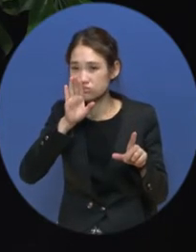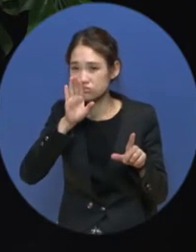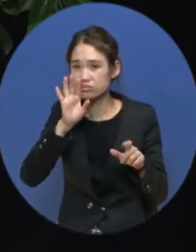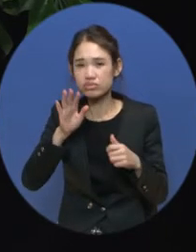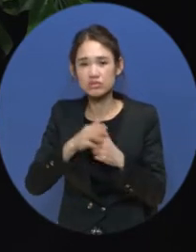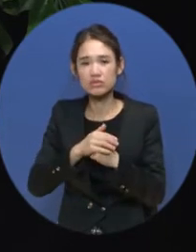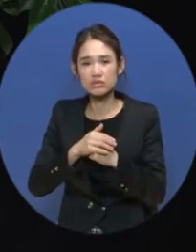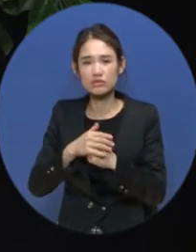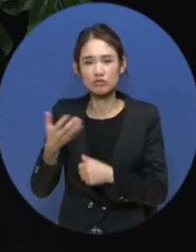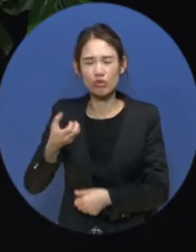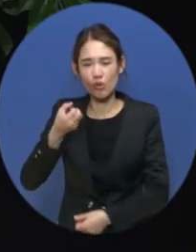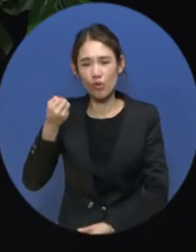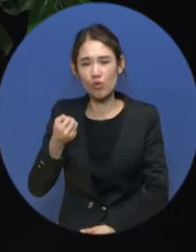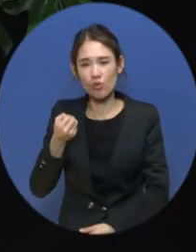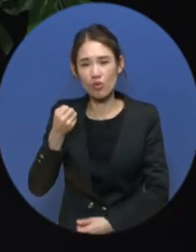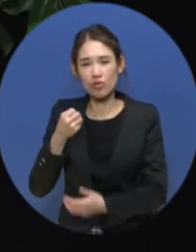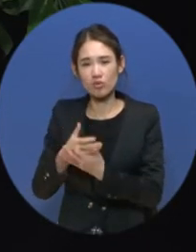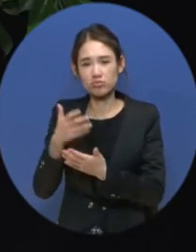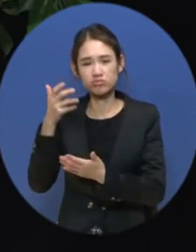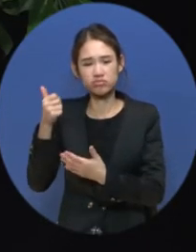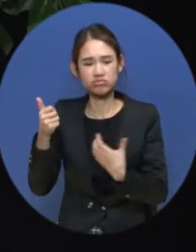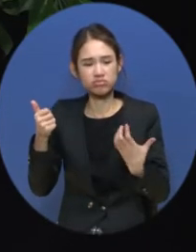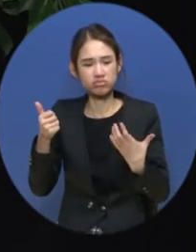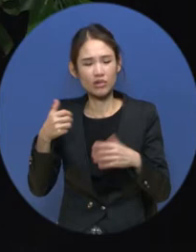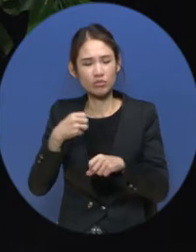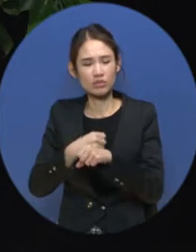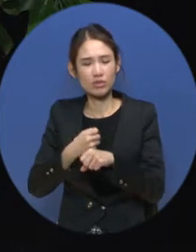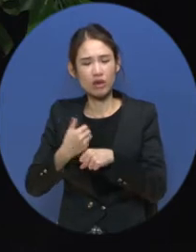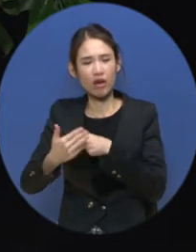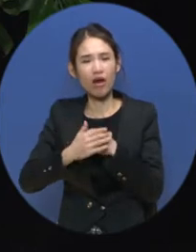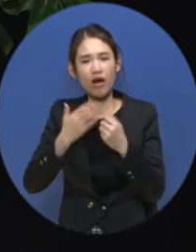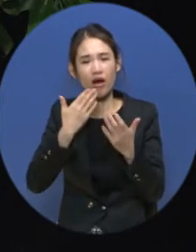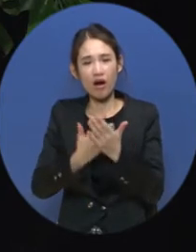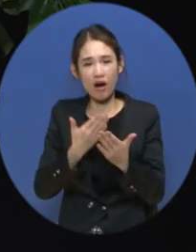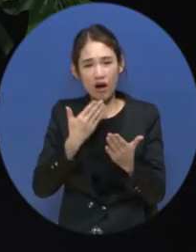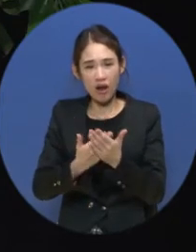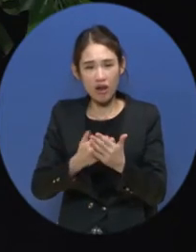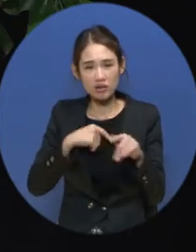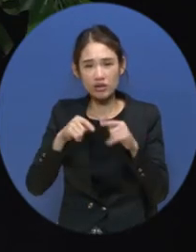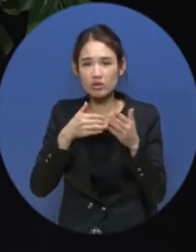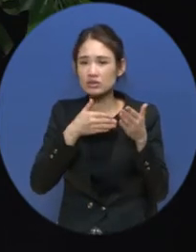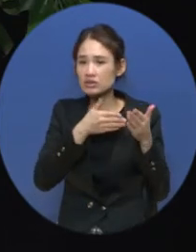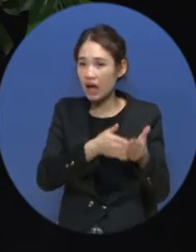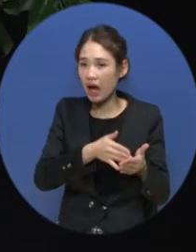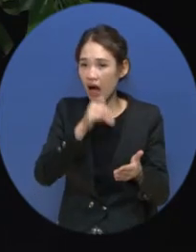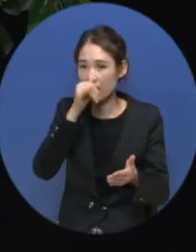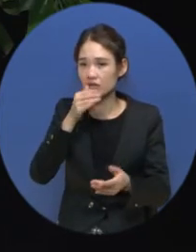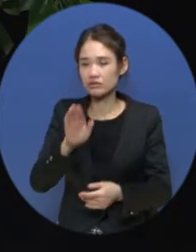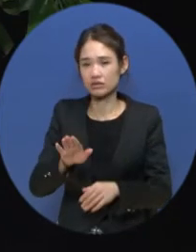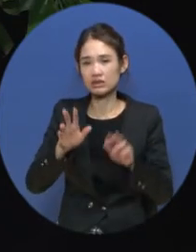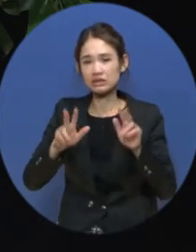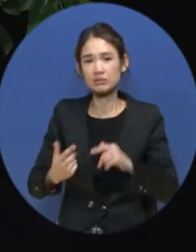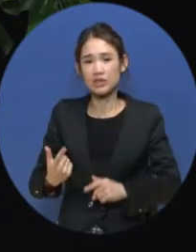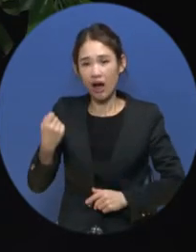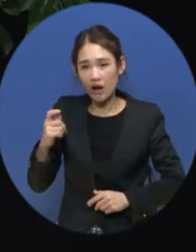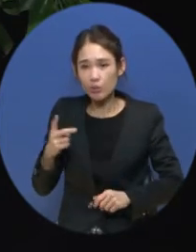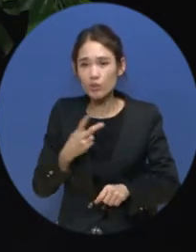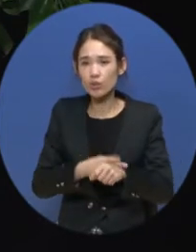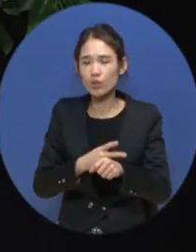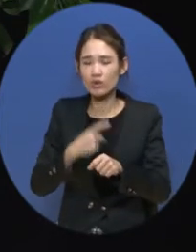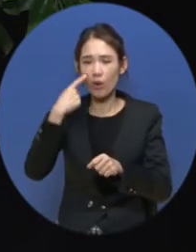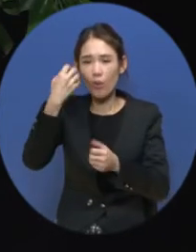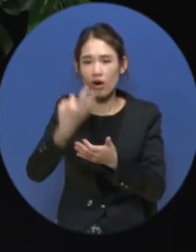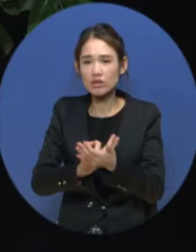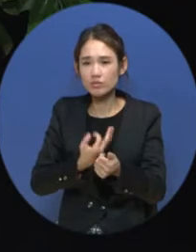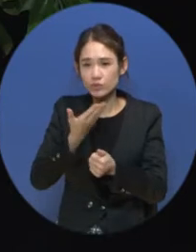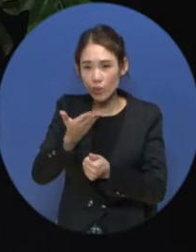우리가 고유의 우리 원장의 직무를 수행할 수 있게 해달라는 이런 정책도 하지만, 지금 당장 교사들 월급을 주고